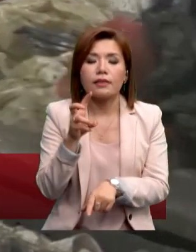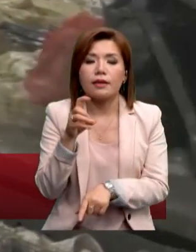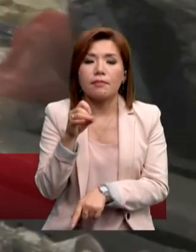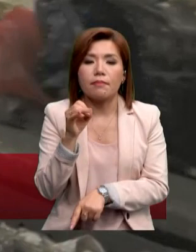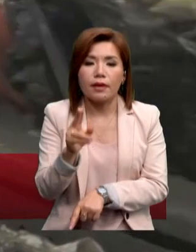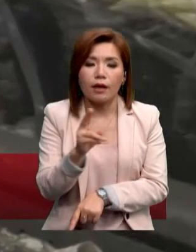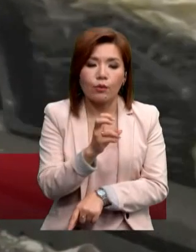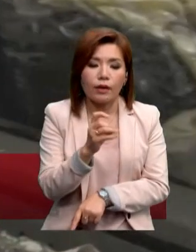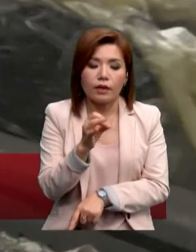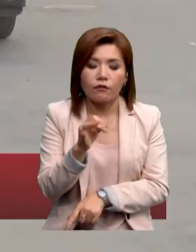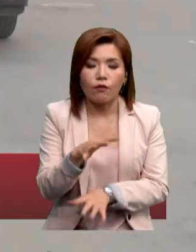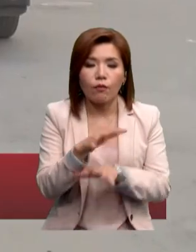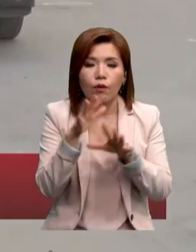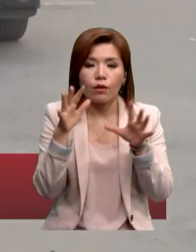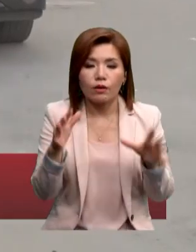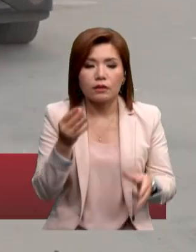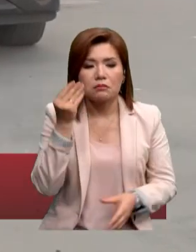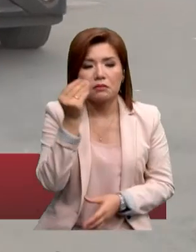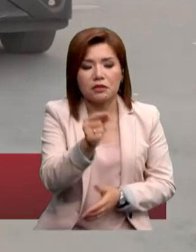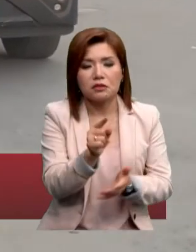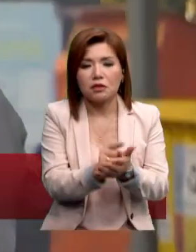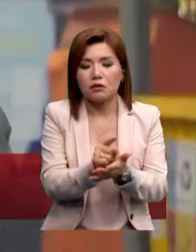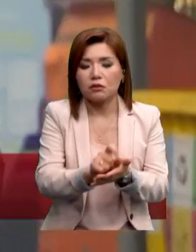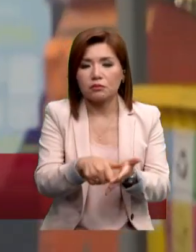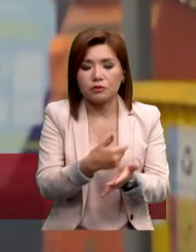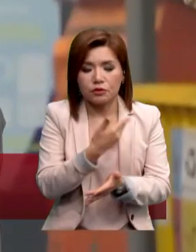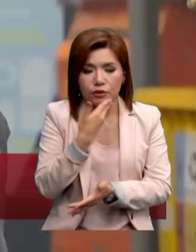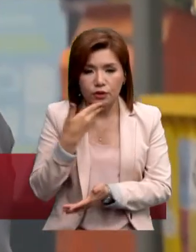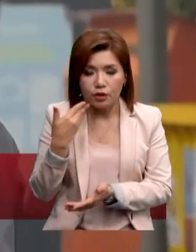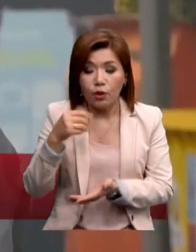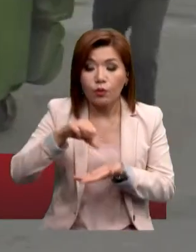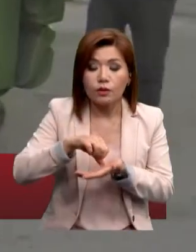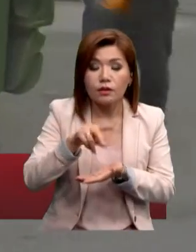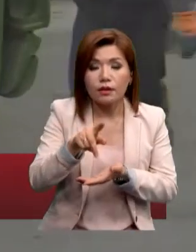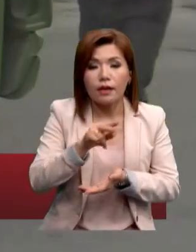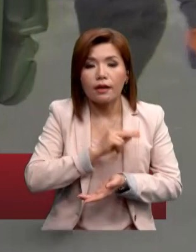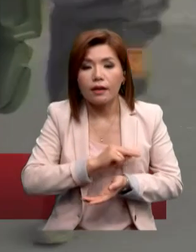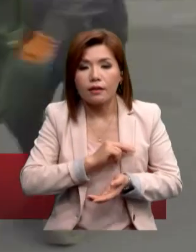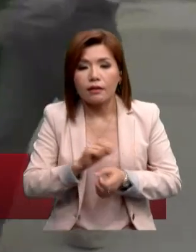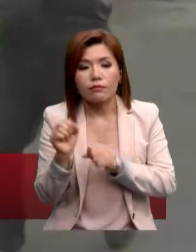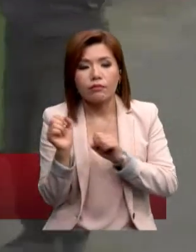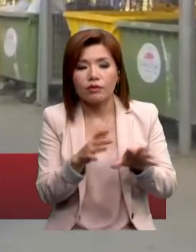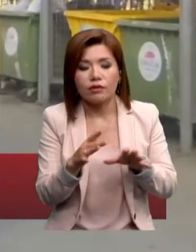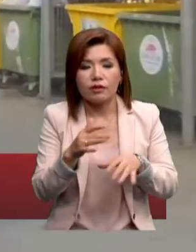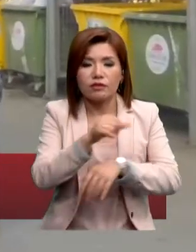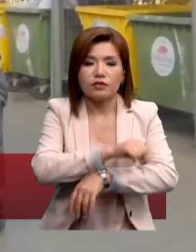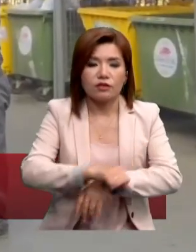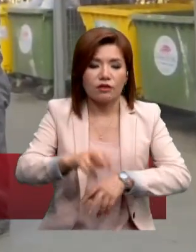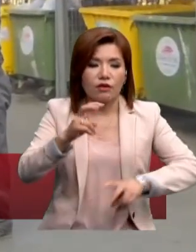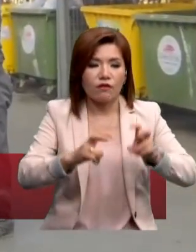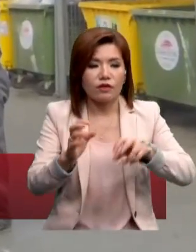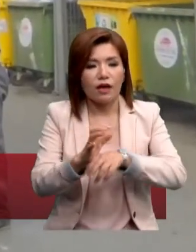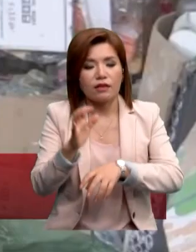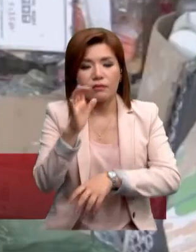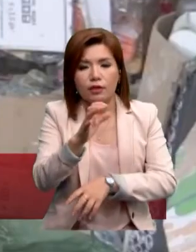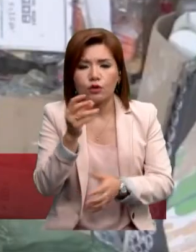Аубакирова, большинство в этой сфере не платят налоги. Участники пытаются заработать, поставляя вторсырье на зарубежные заводы.